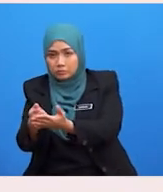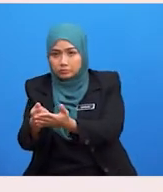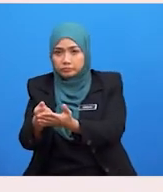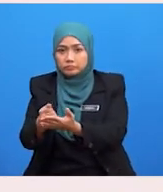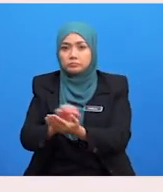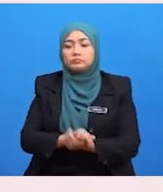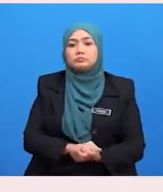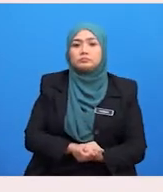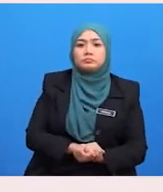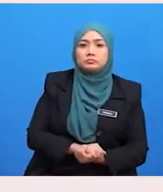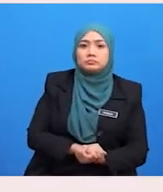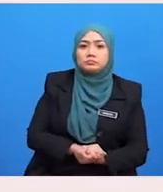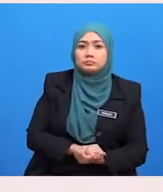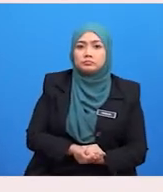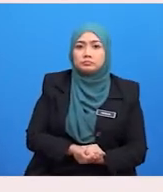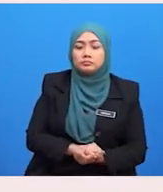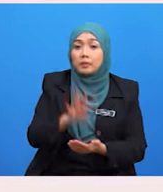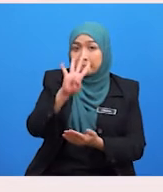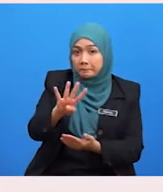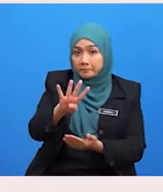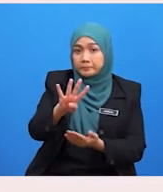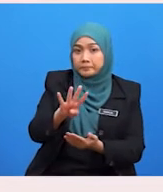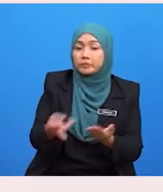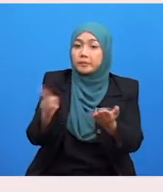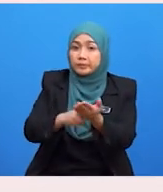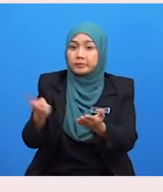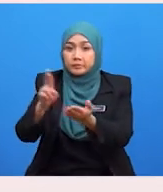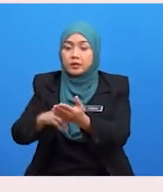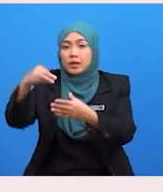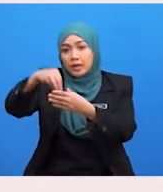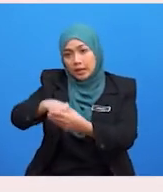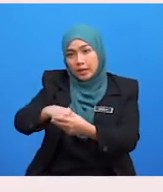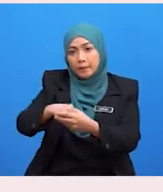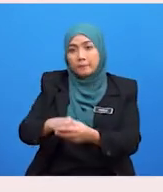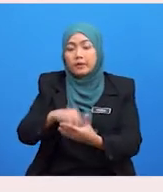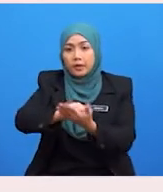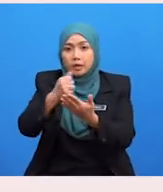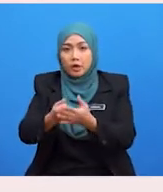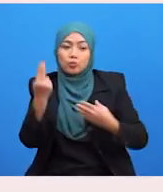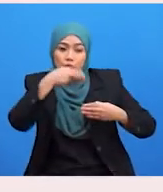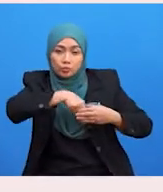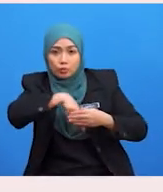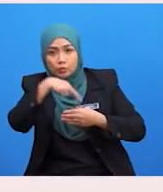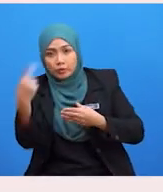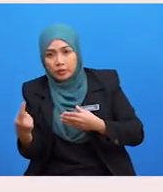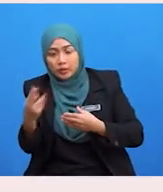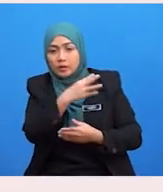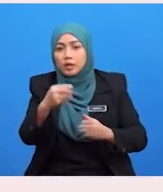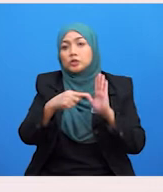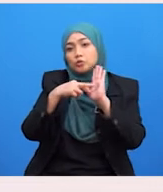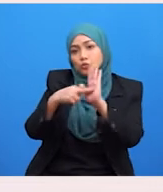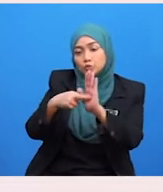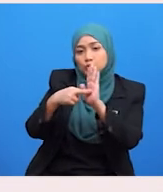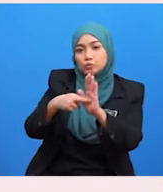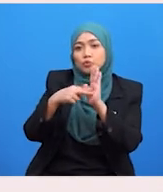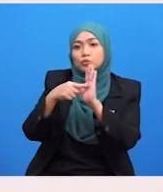nilai terkumpul ke dalam imbangan duga terselaras, merekod susut nilai ke dalam akaun untung rugi dan akhirnya dapat menunjukkan susut